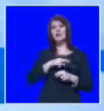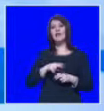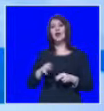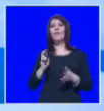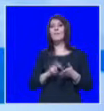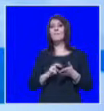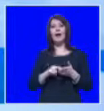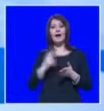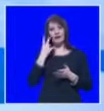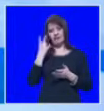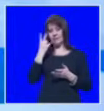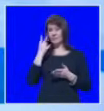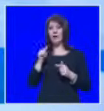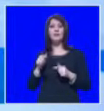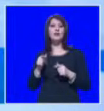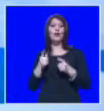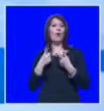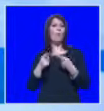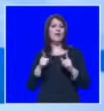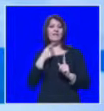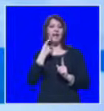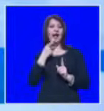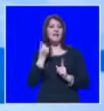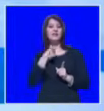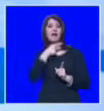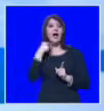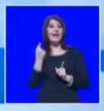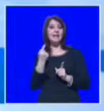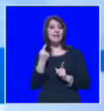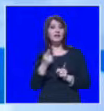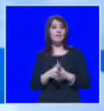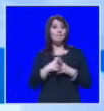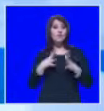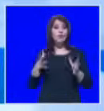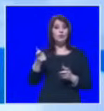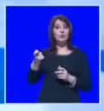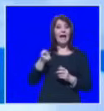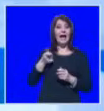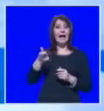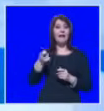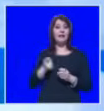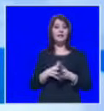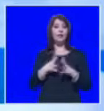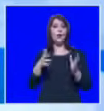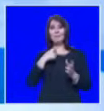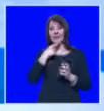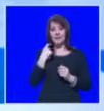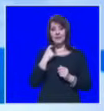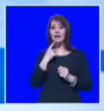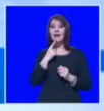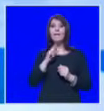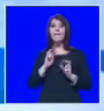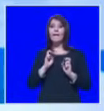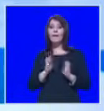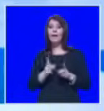риск, разбрахме от управителя. Той каза, че прекомерното кредитиране е голям риск. Как БНБ може да